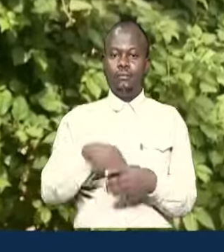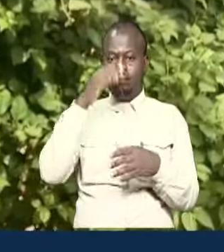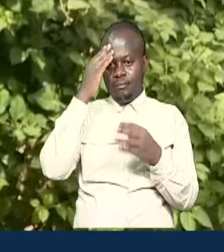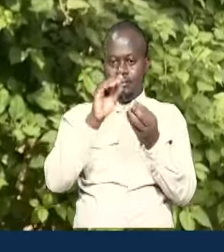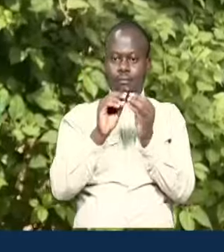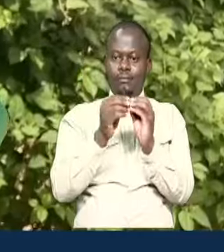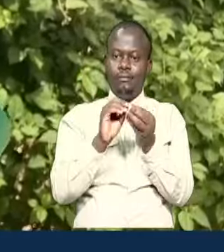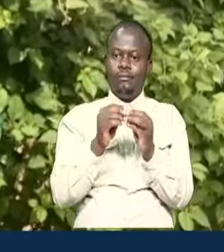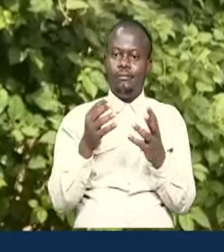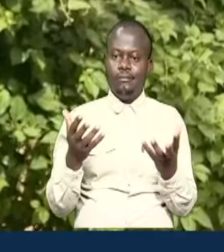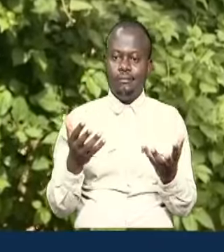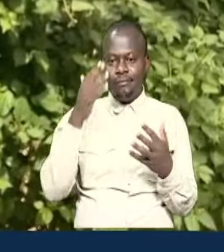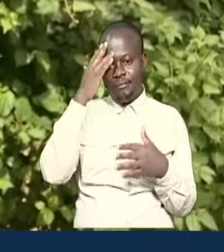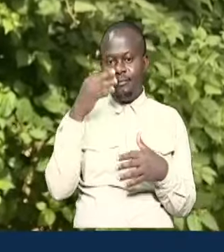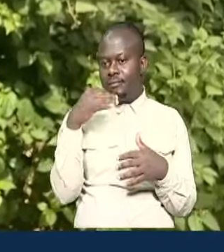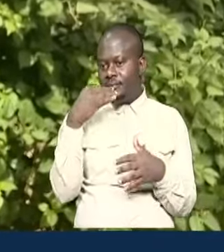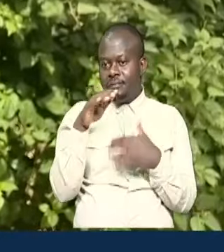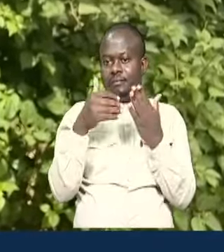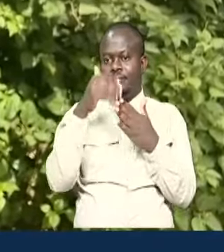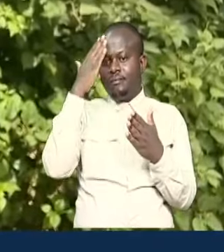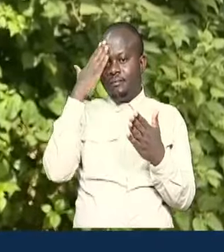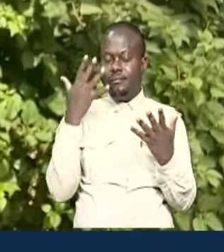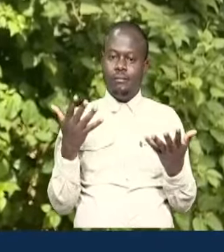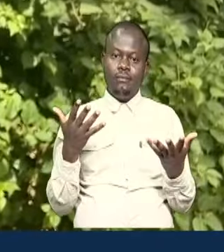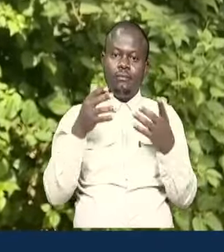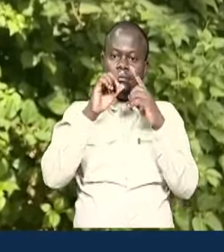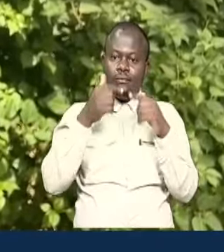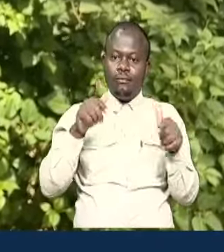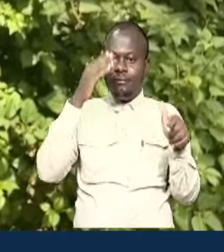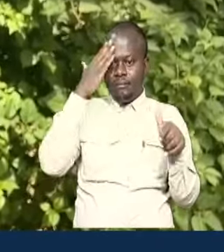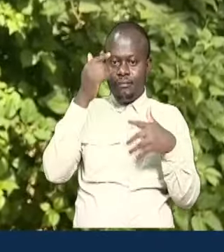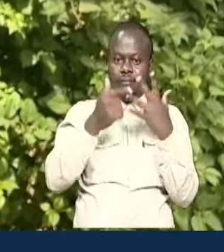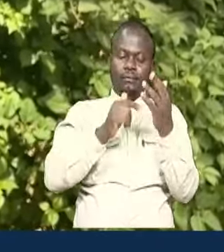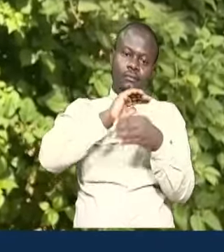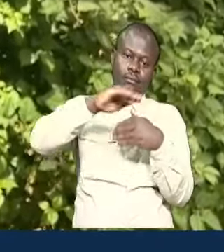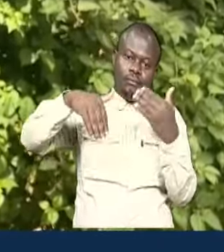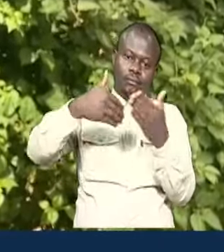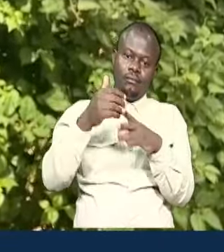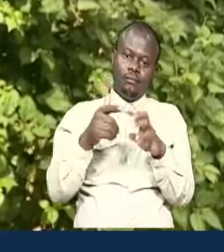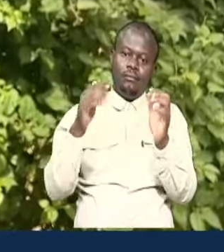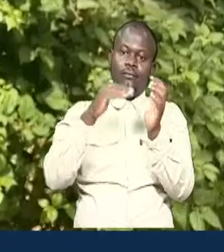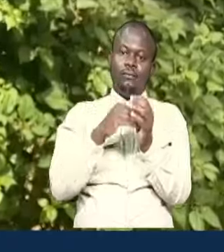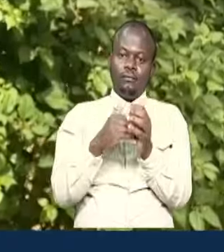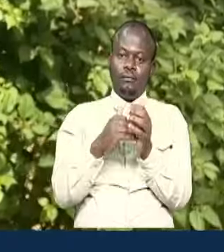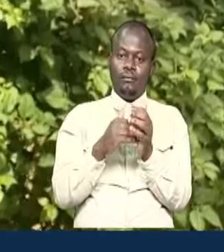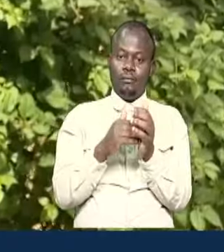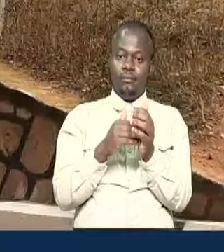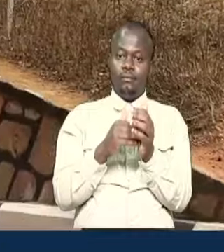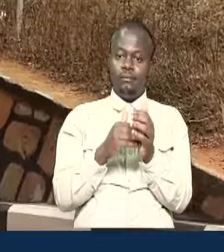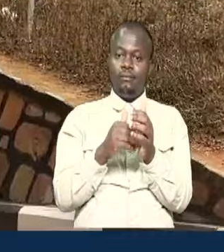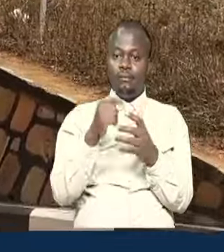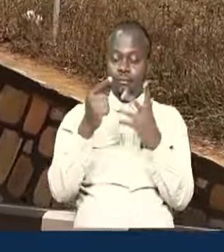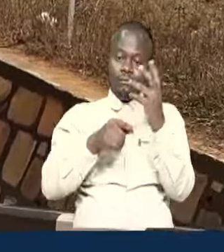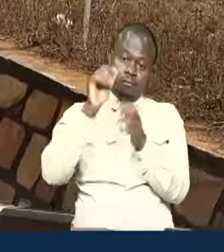kumenya igifaransa, kumenya indimi, kumenya byose. Ariko